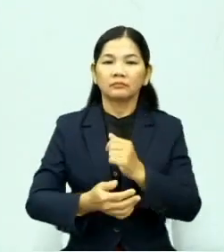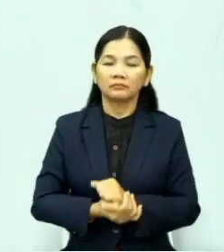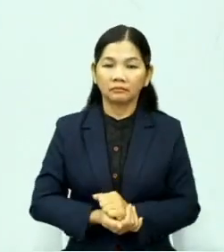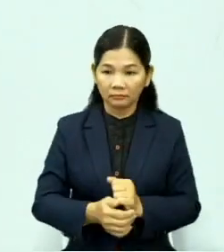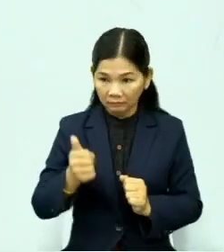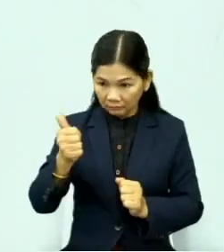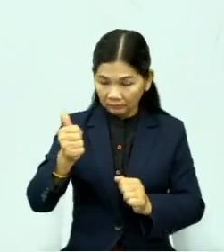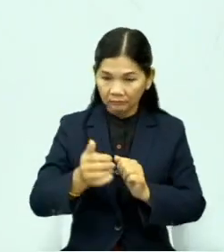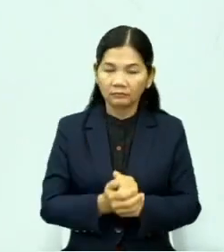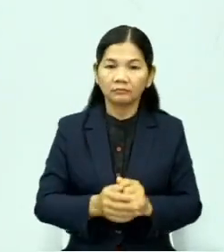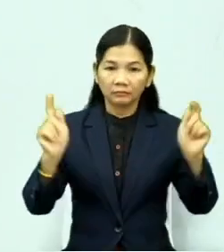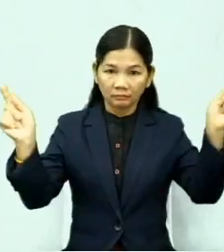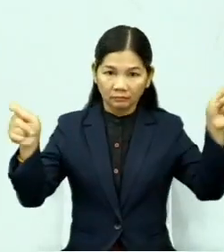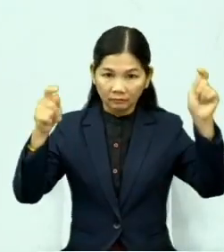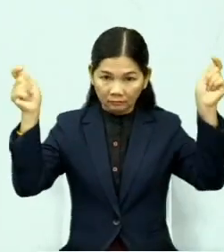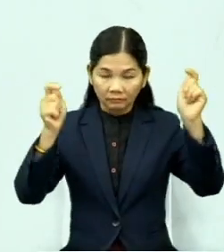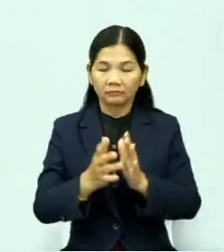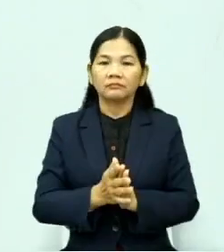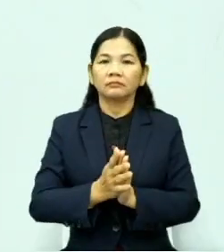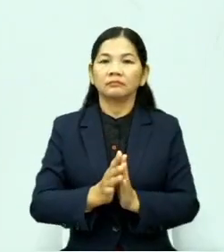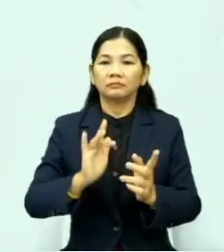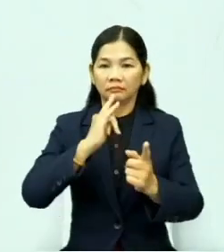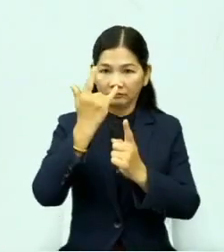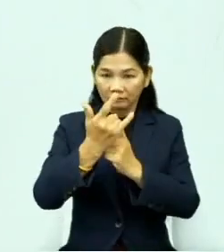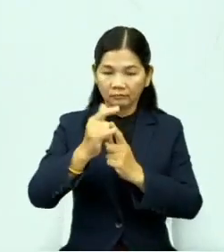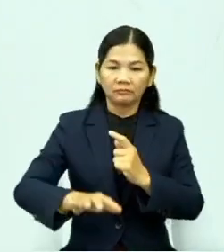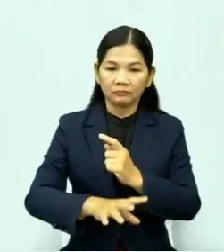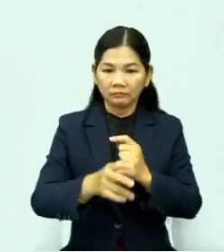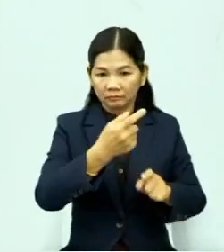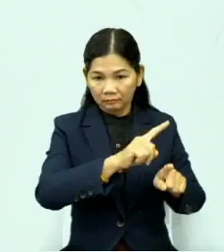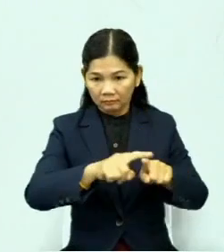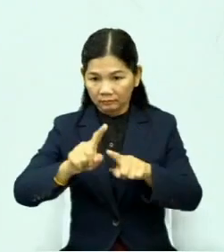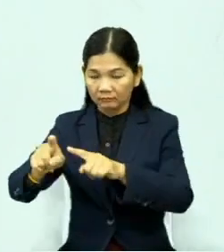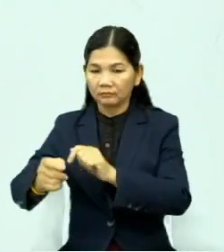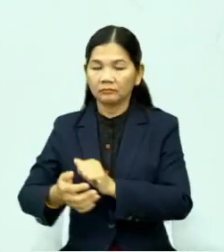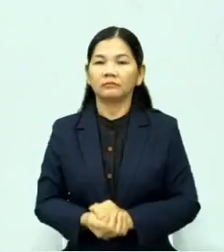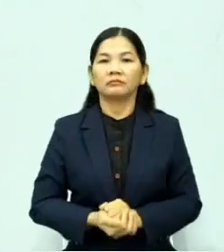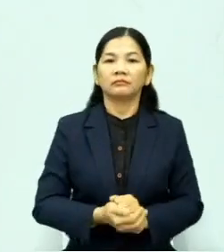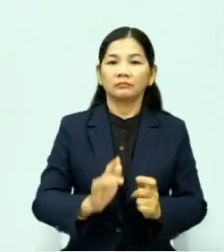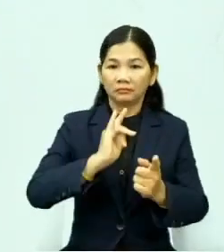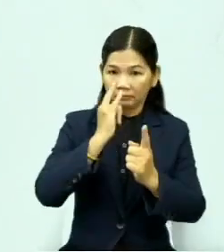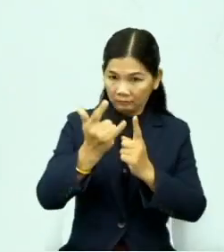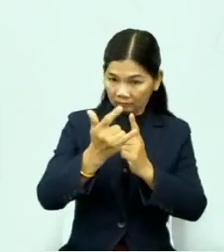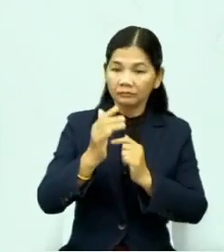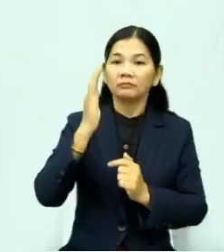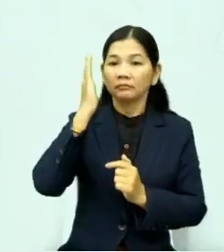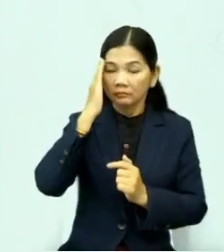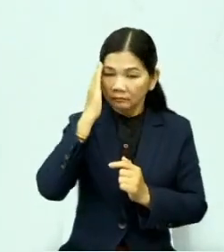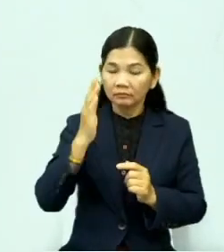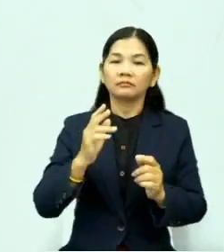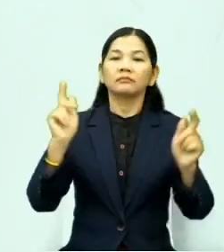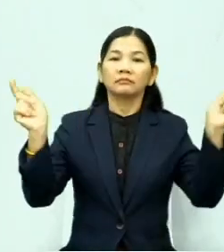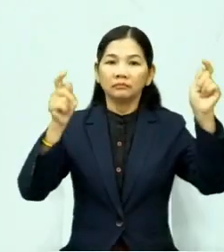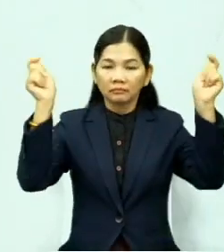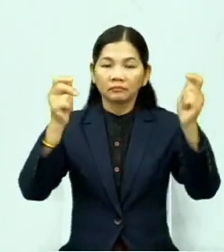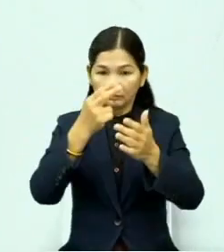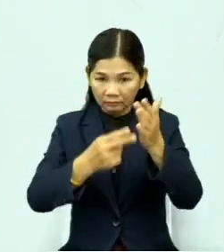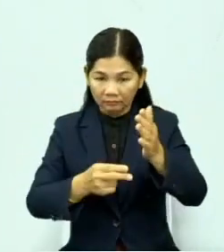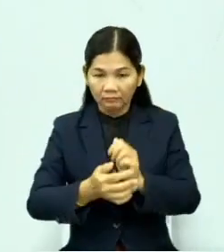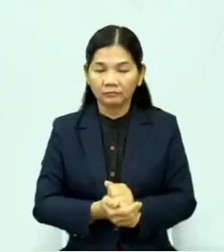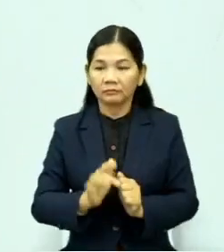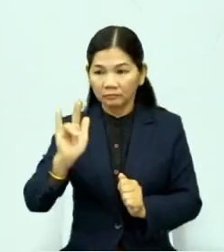ល្អណាស់គឺមានពិធីបុណ្យប្រពៃណីផ្សេងផ្សេងចាអញ្ចឹងបុណ្យប្រពៃណីហ្នឹងកូនដឹងហើយថាមានបុណ្យអីខ្លះទៅកូនដែលគេ